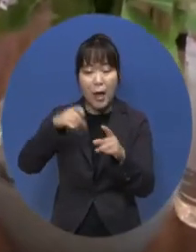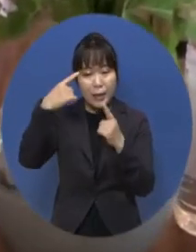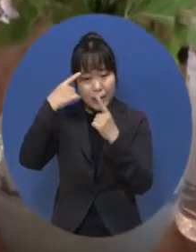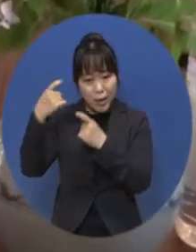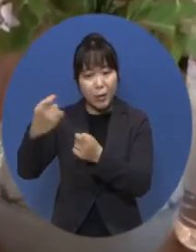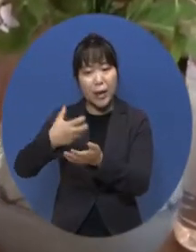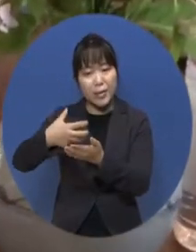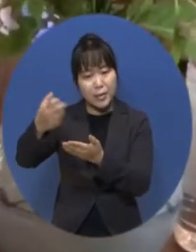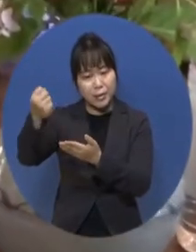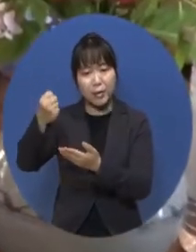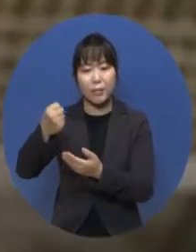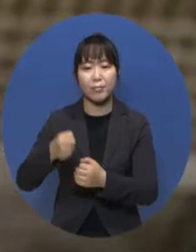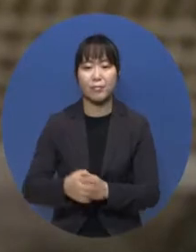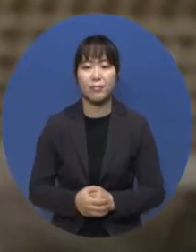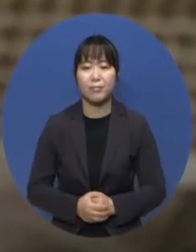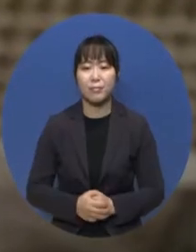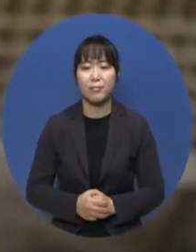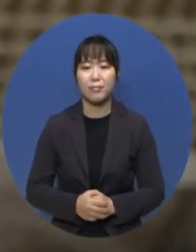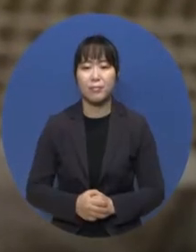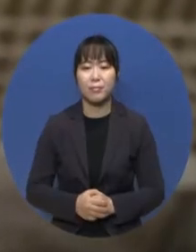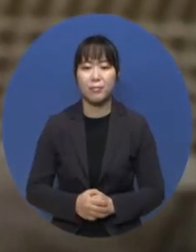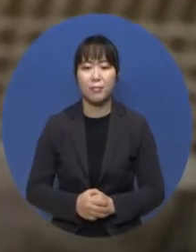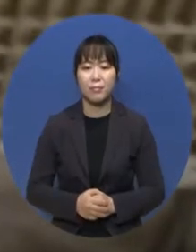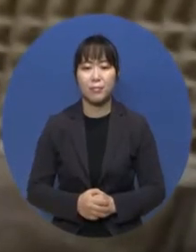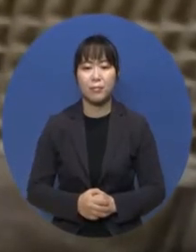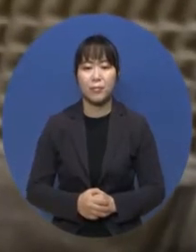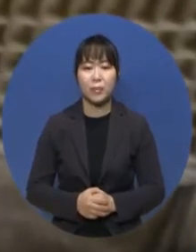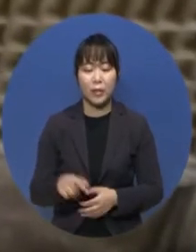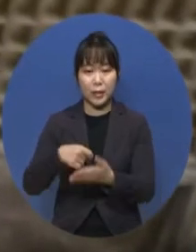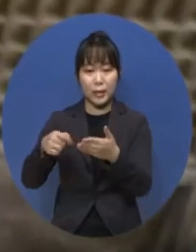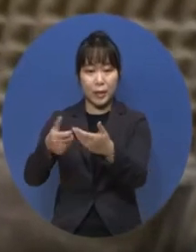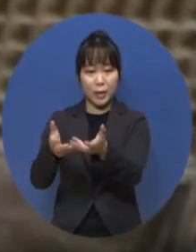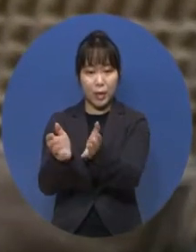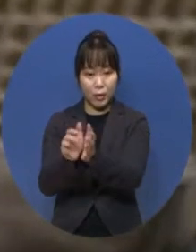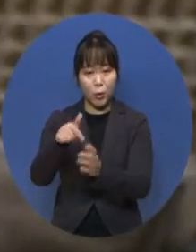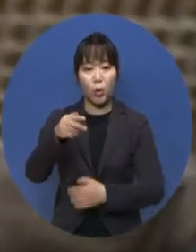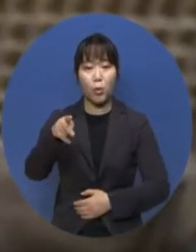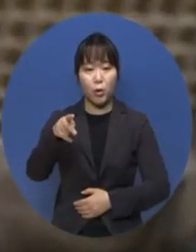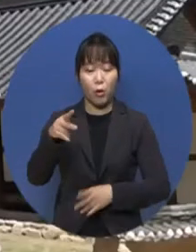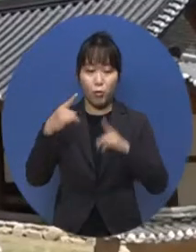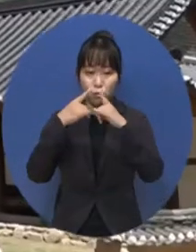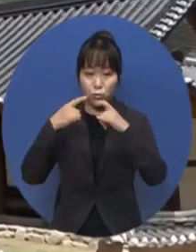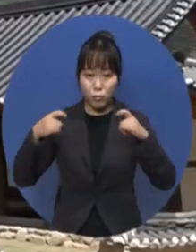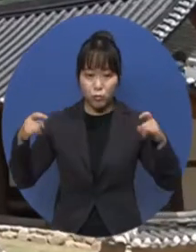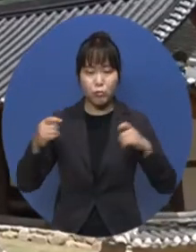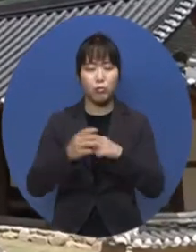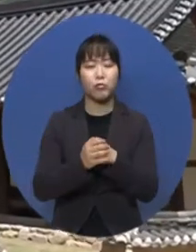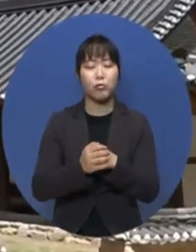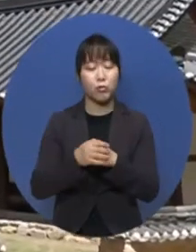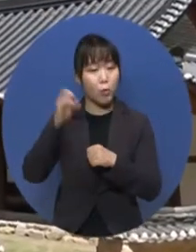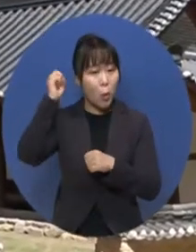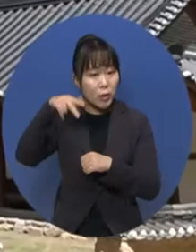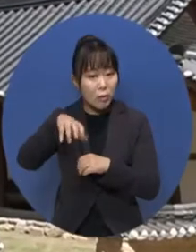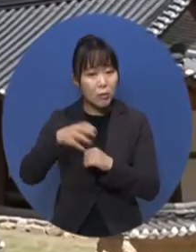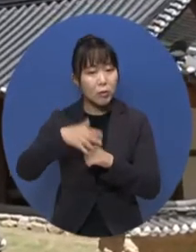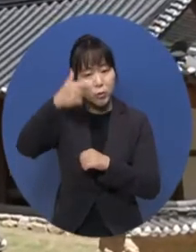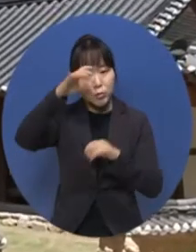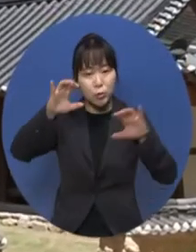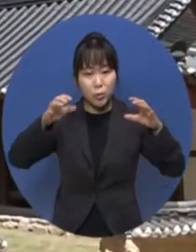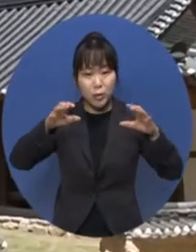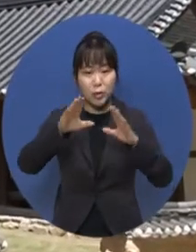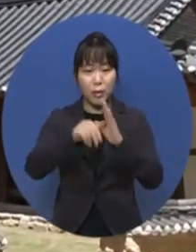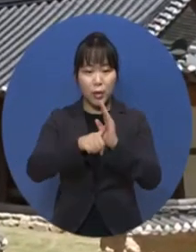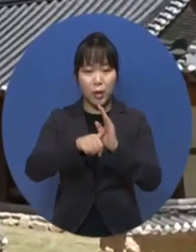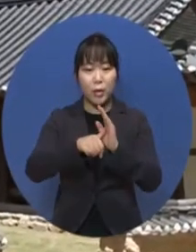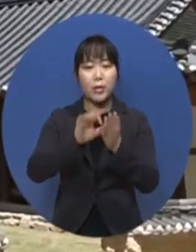가져가는 추억을 기록했습니다. 주한외신 기자단은 고려궁은 조선시대 고산 윤선도가